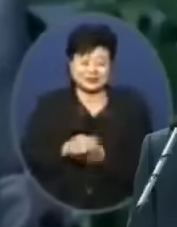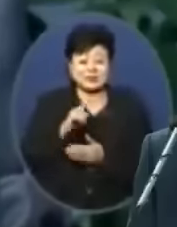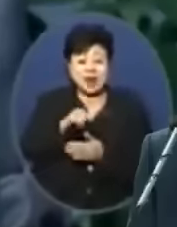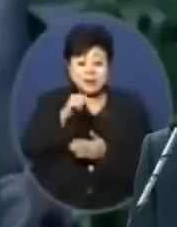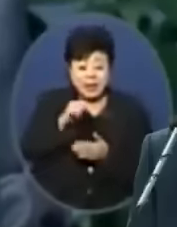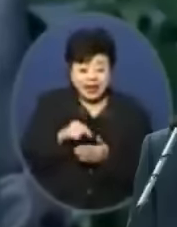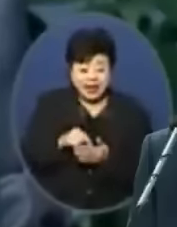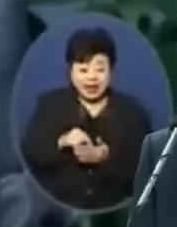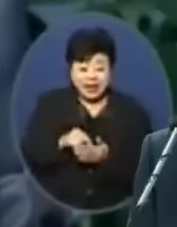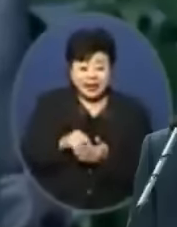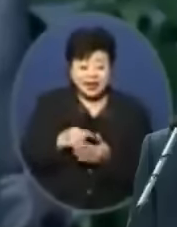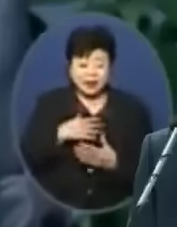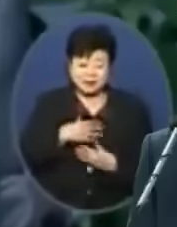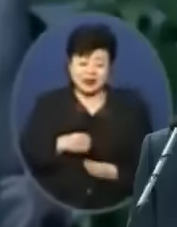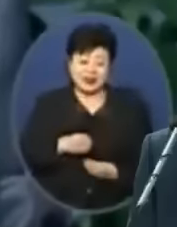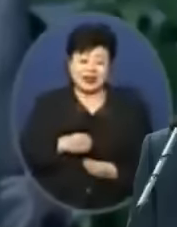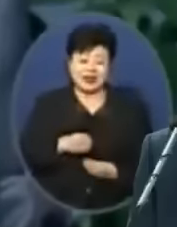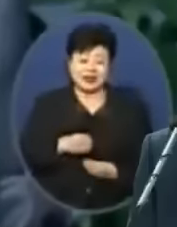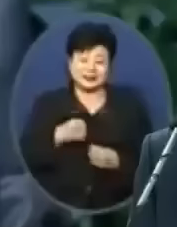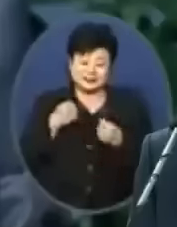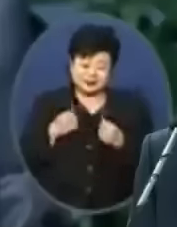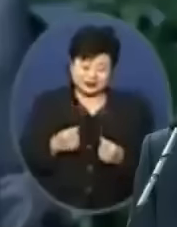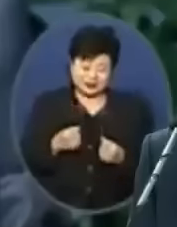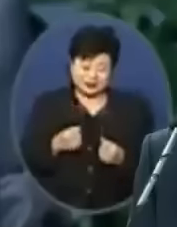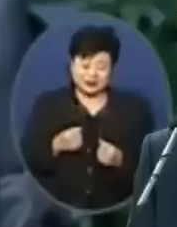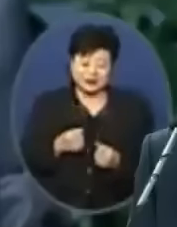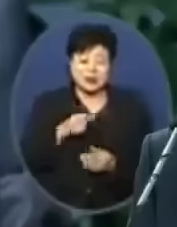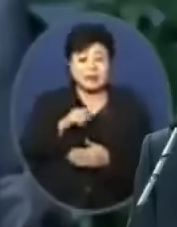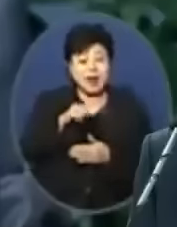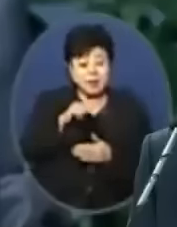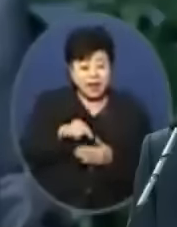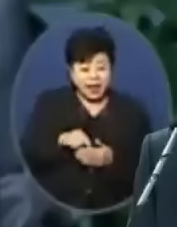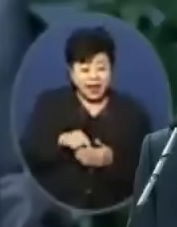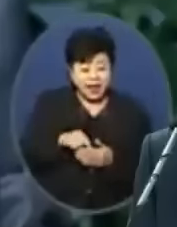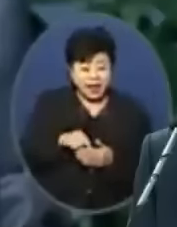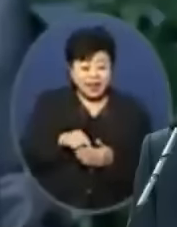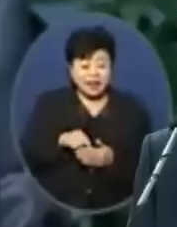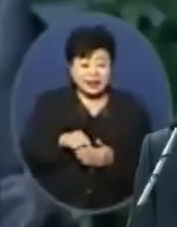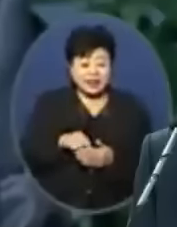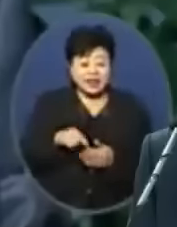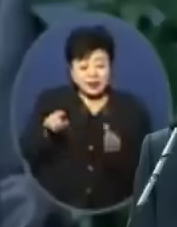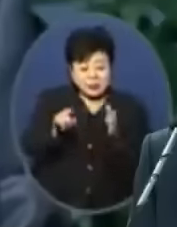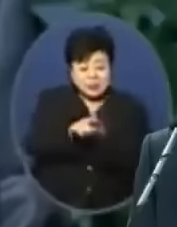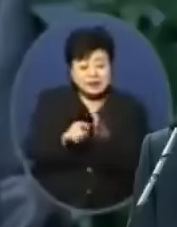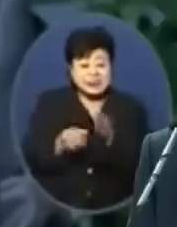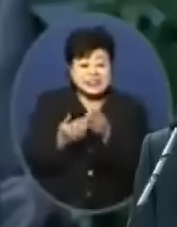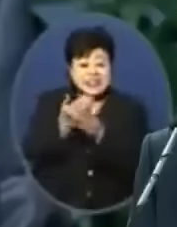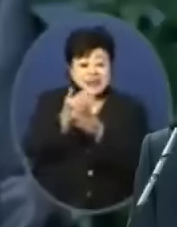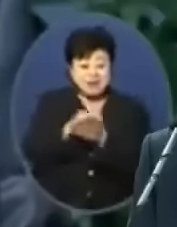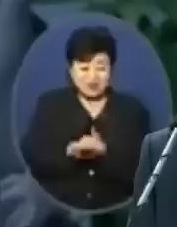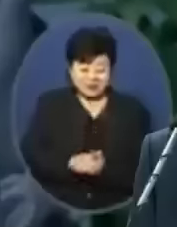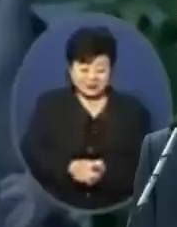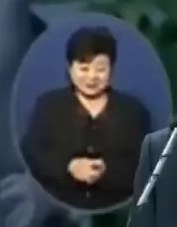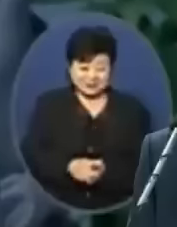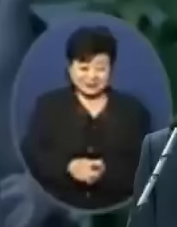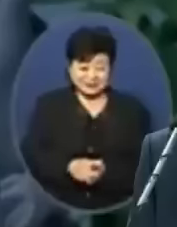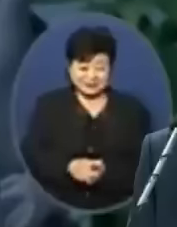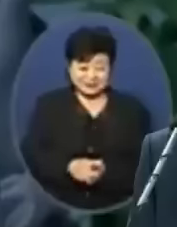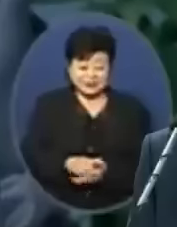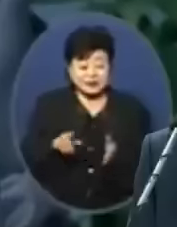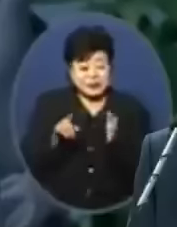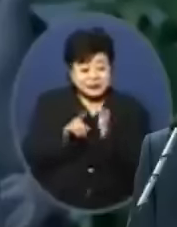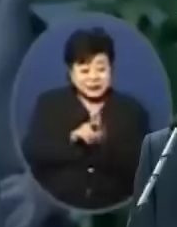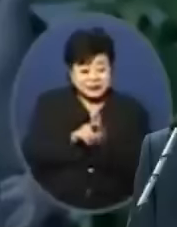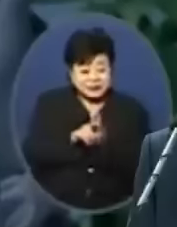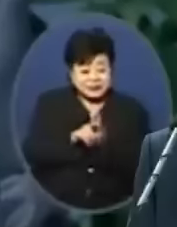마음에 평안이 가득해지고 마음에 믿음이 생겨나는 것입니다. 그